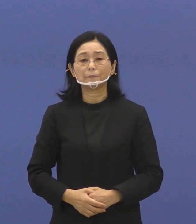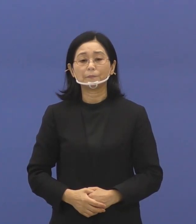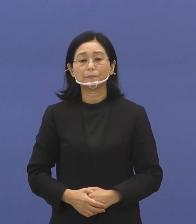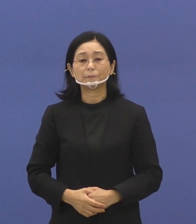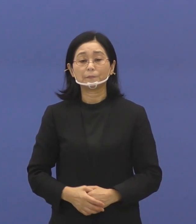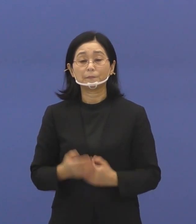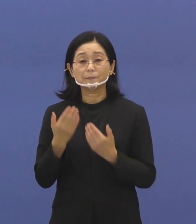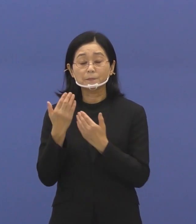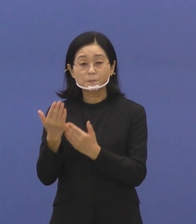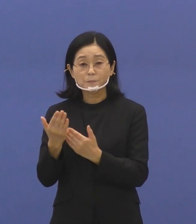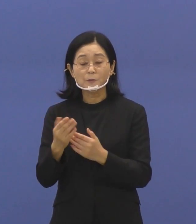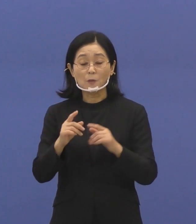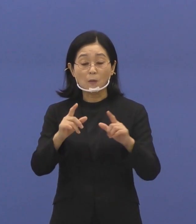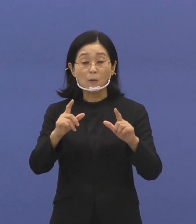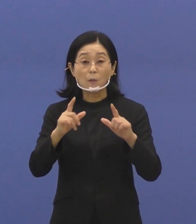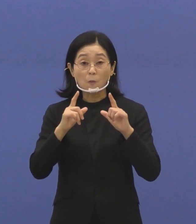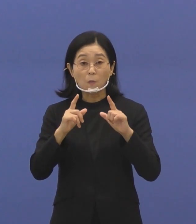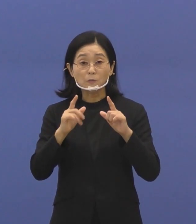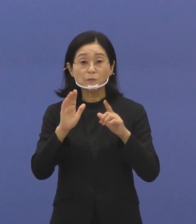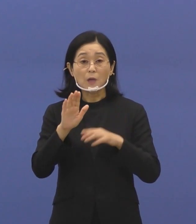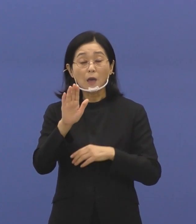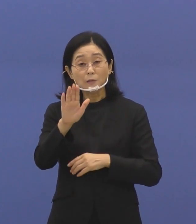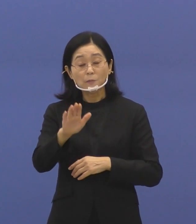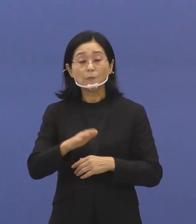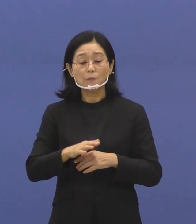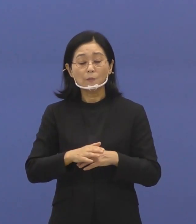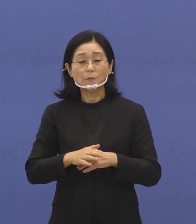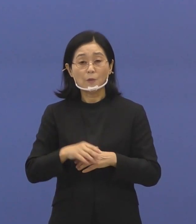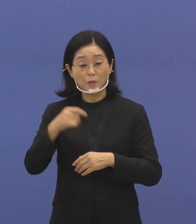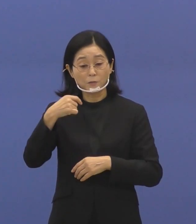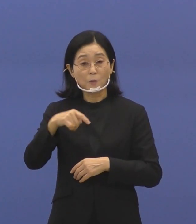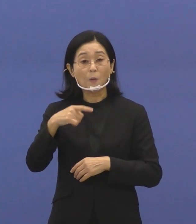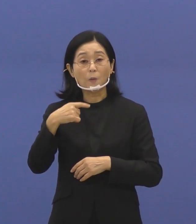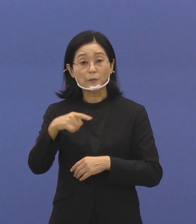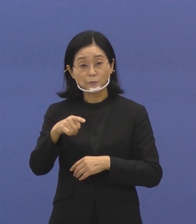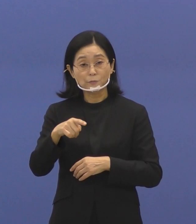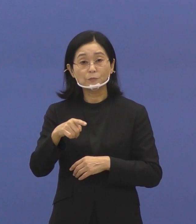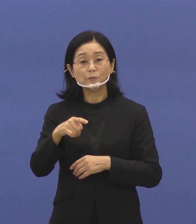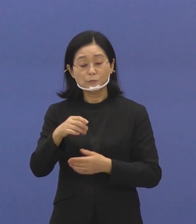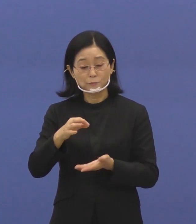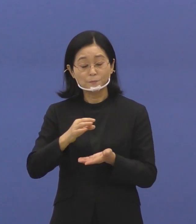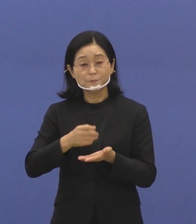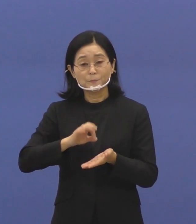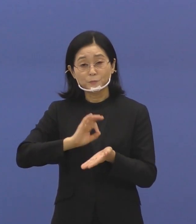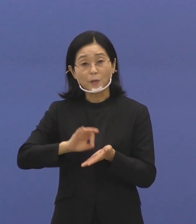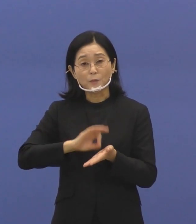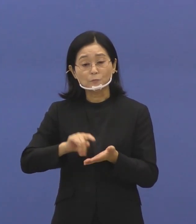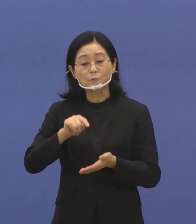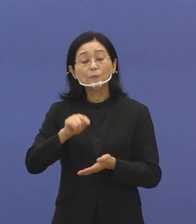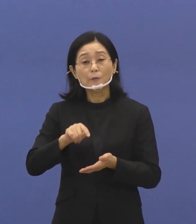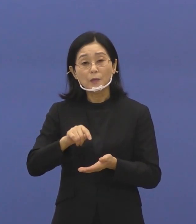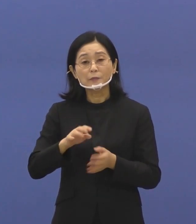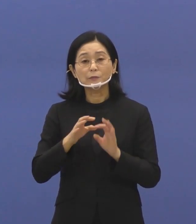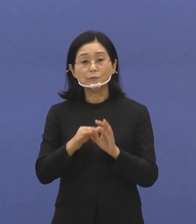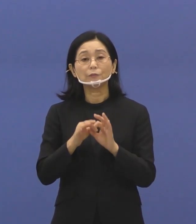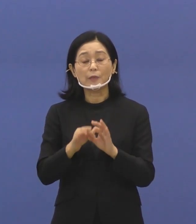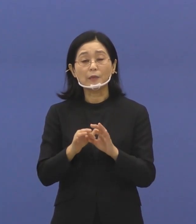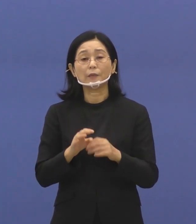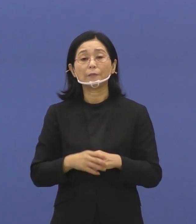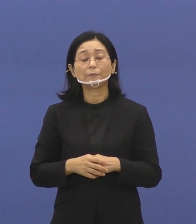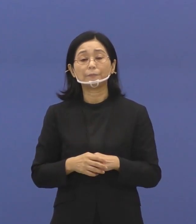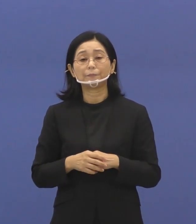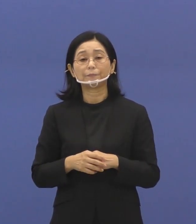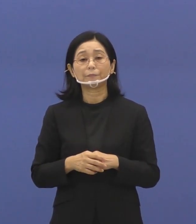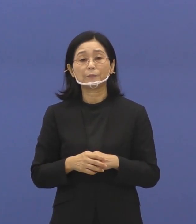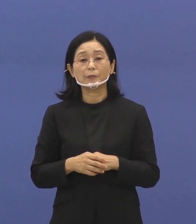この報告の中で、教育が話題になっていると思うんですが、子ども 児